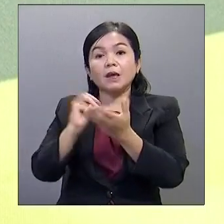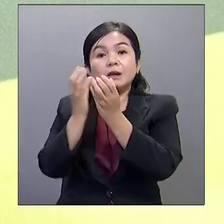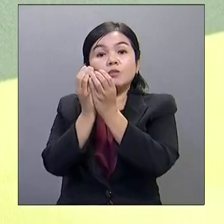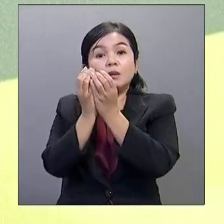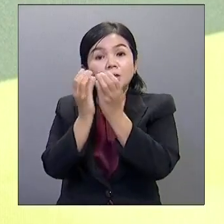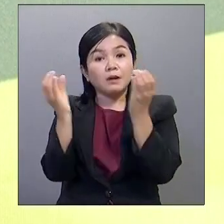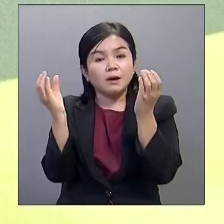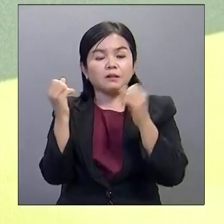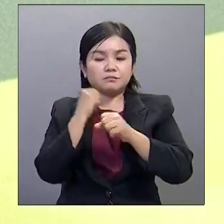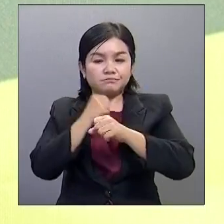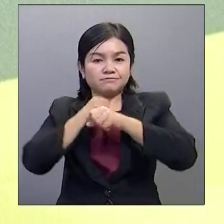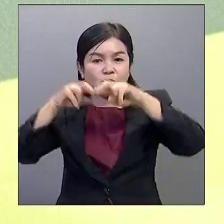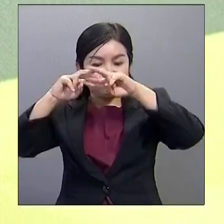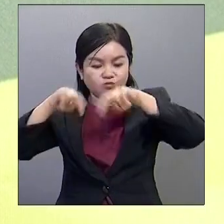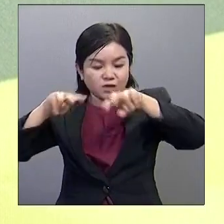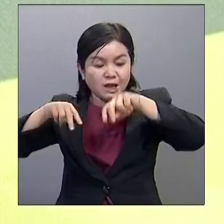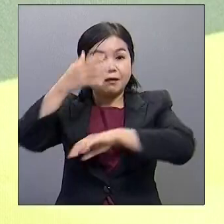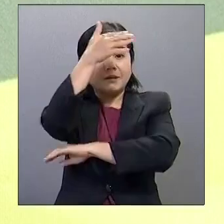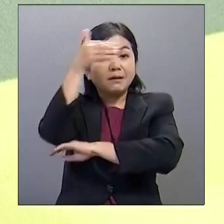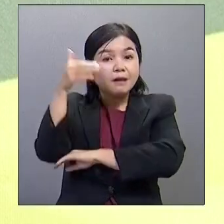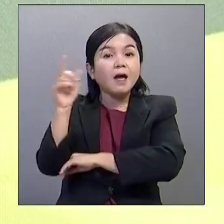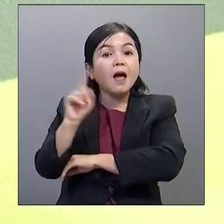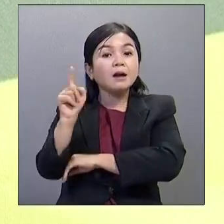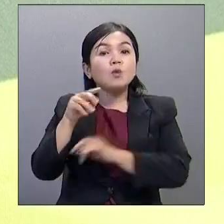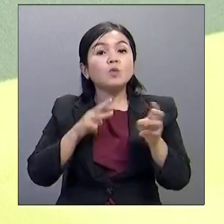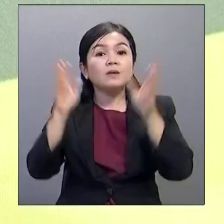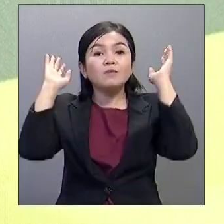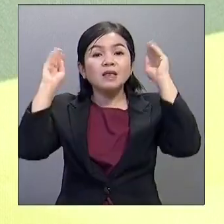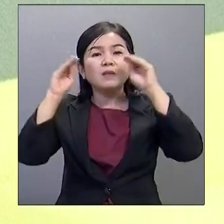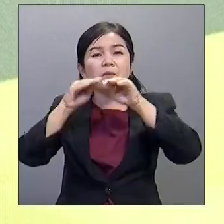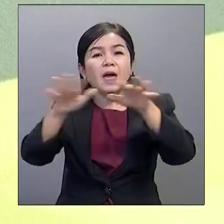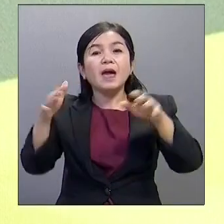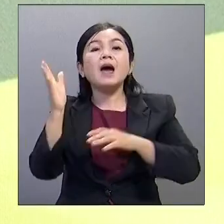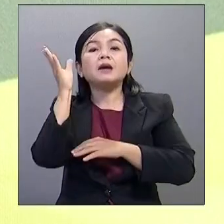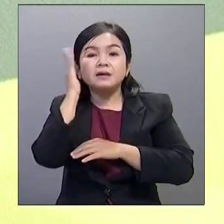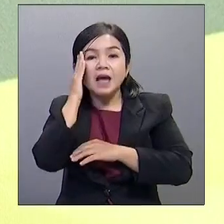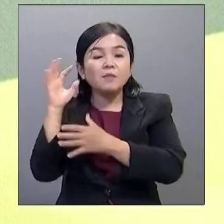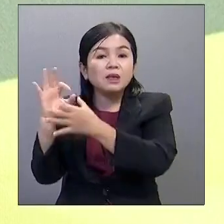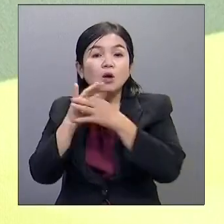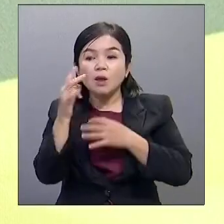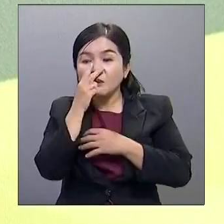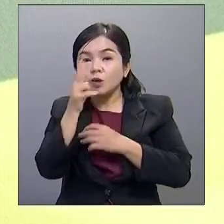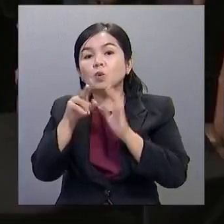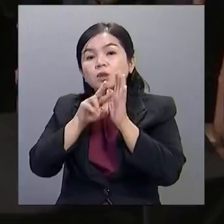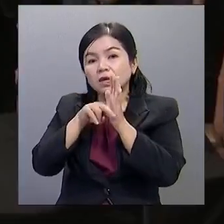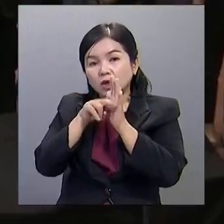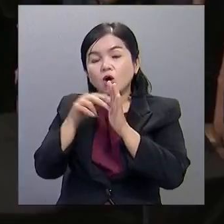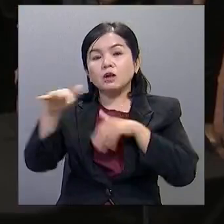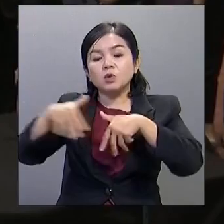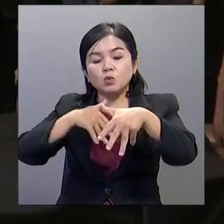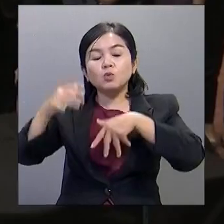สำนักงานการวิจัยแห่งชาติจัดกิจกรรมสื่อ TikTok นะคะเพื่อให้เยาวชนนั้นรู้เท่าทันนั่นเองค่ะ